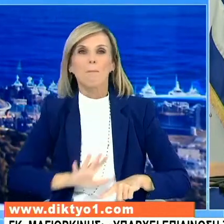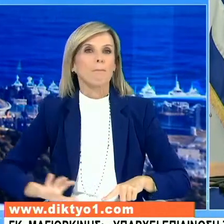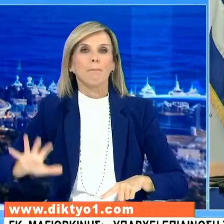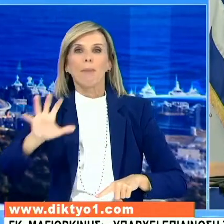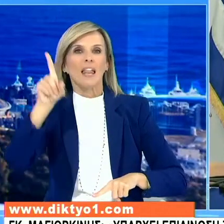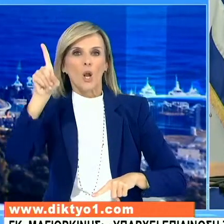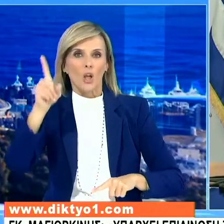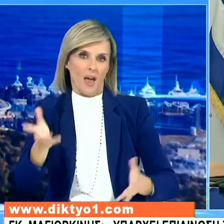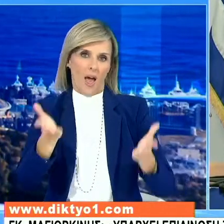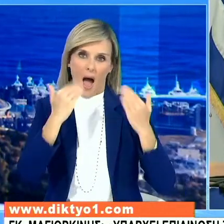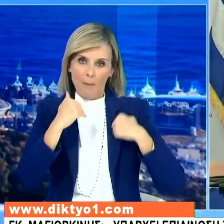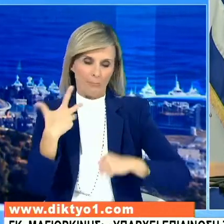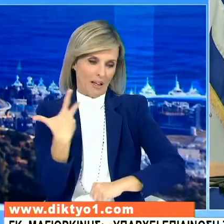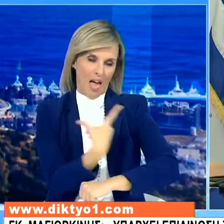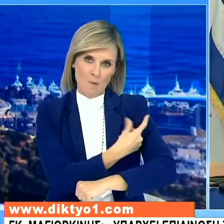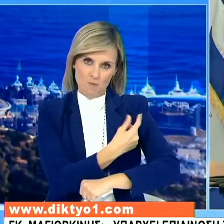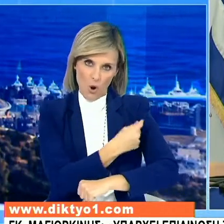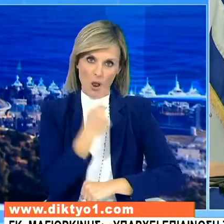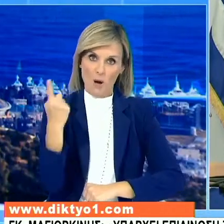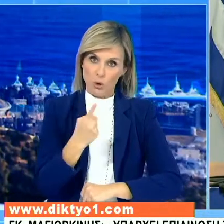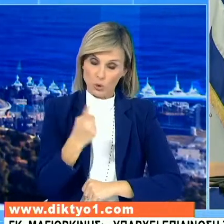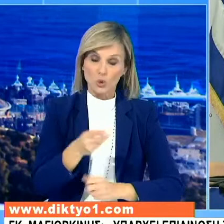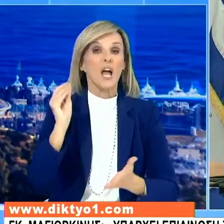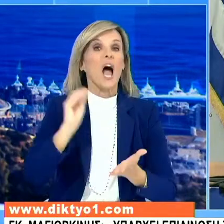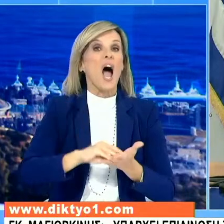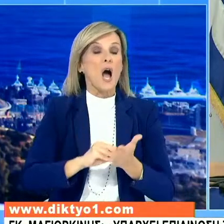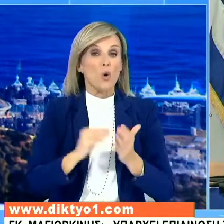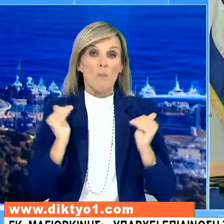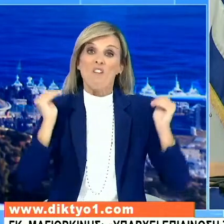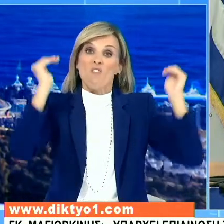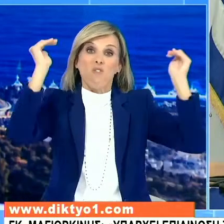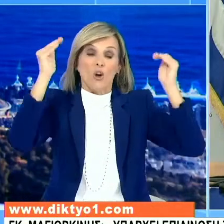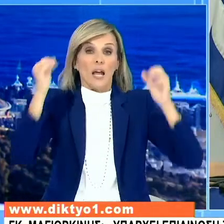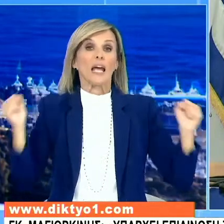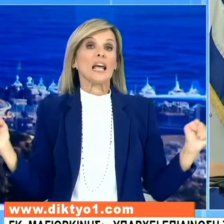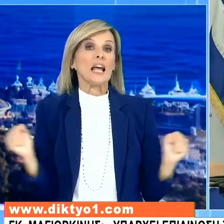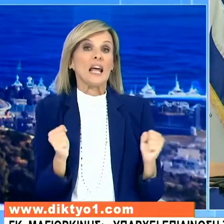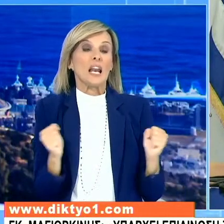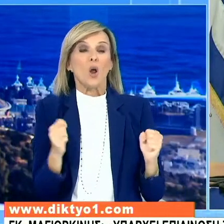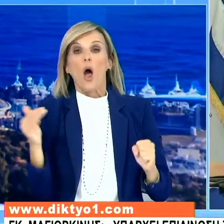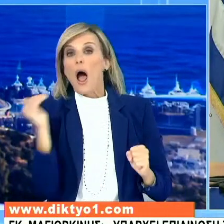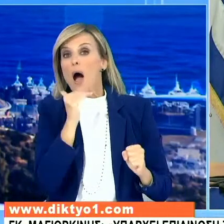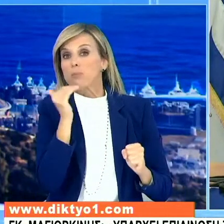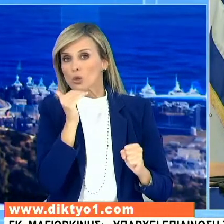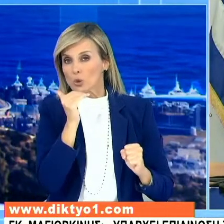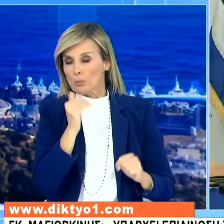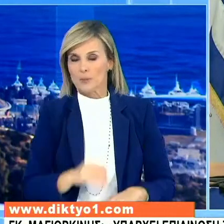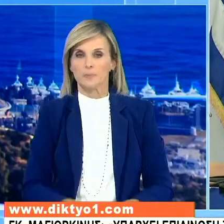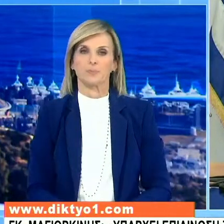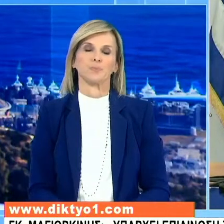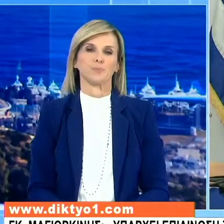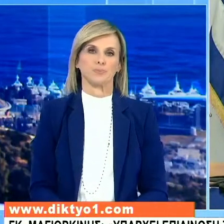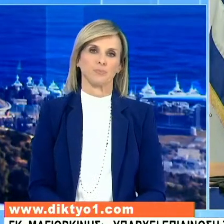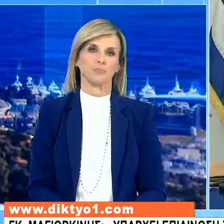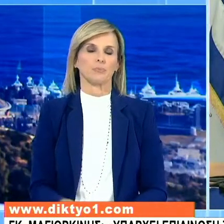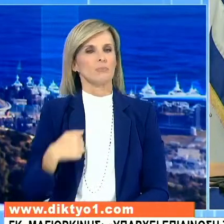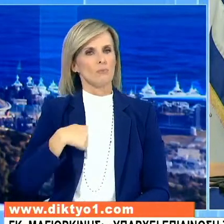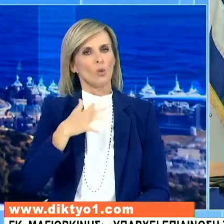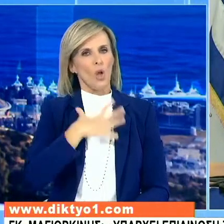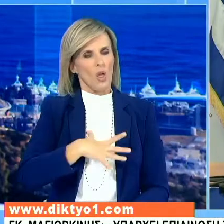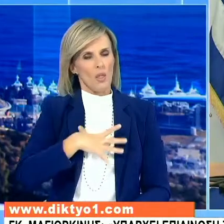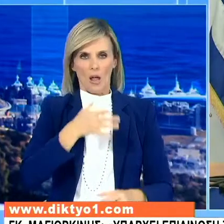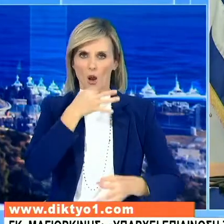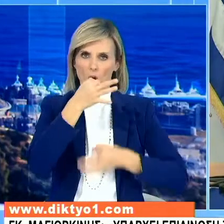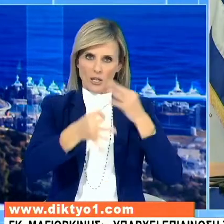χαμηλή εμβολιαστική κάλυψη. Με αφορμή αυτό το γεγονός, θα ήθελα να κάνω μία αναφορά σε μία μελέτη από το Πρόγραμμα Ανάπτυξης